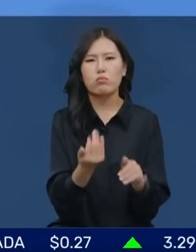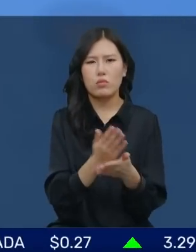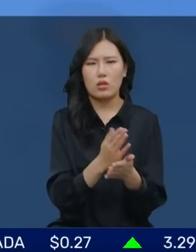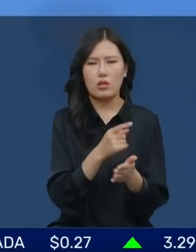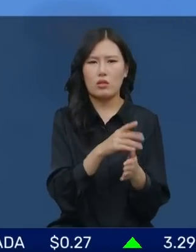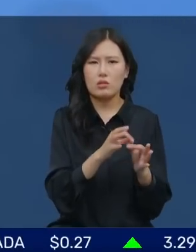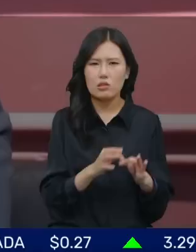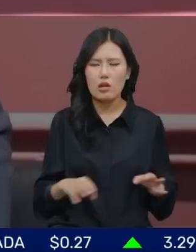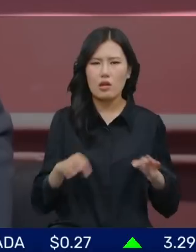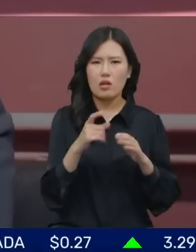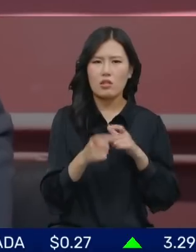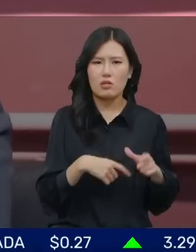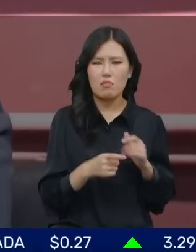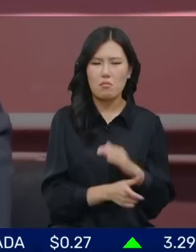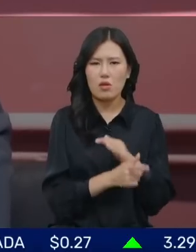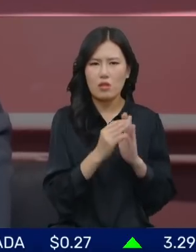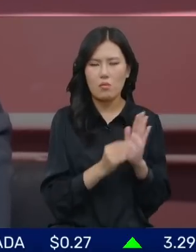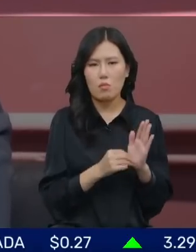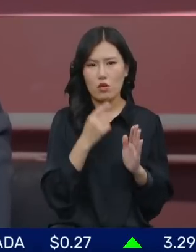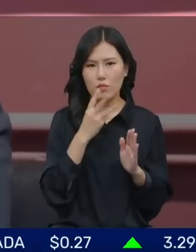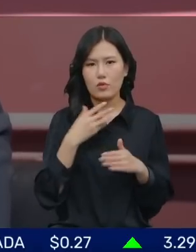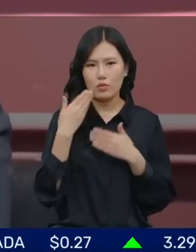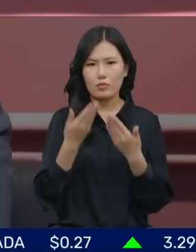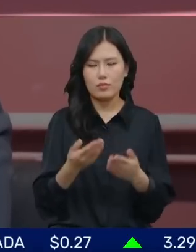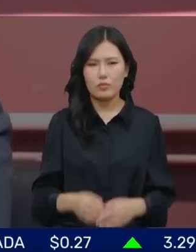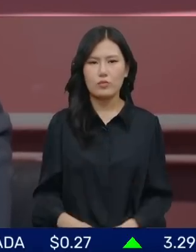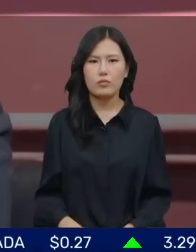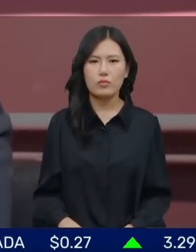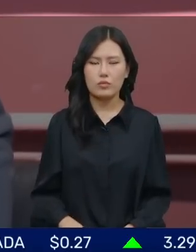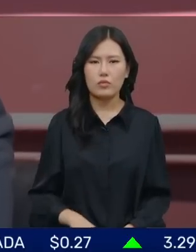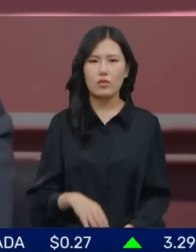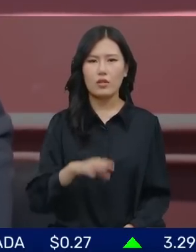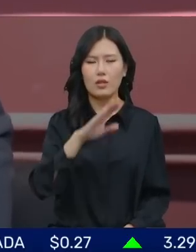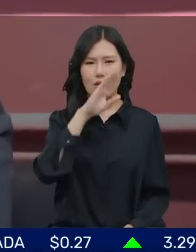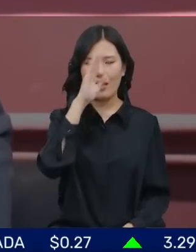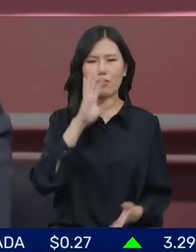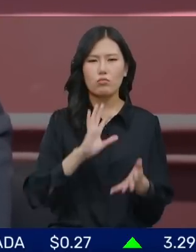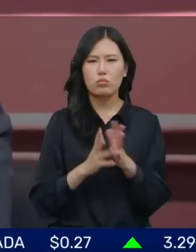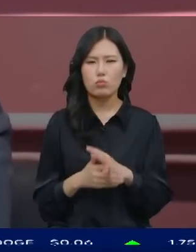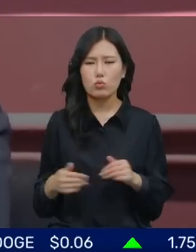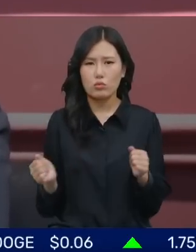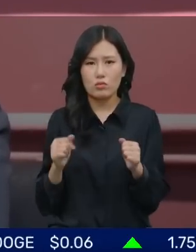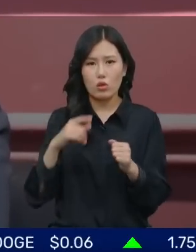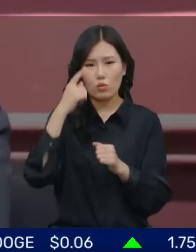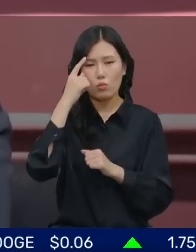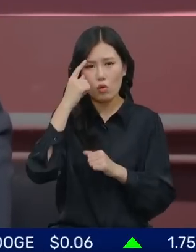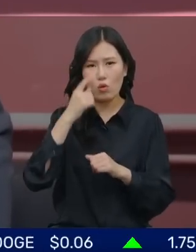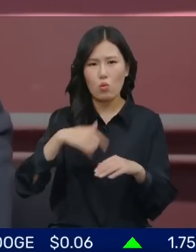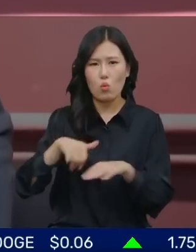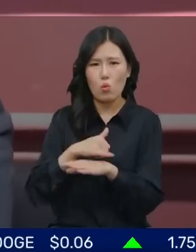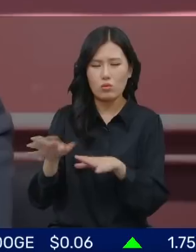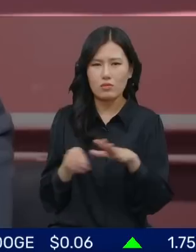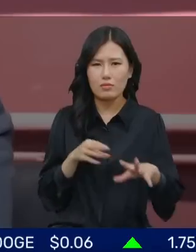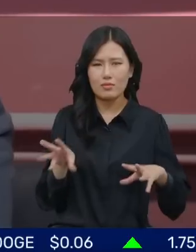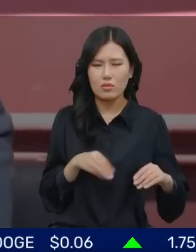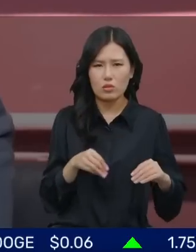одоо хөргий. Тэр энэ үйлрэлийн нөлөө өөрөө бол ял Монгол улсын бүтээмжид бол маш хүчтэй нөлөөлдөг буюу Монгол улсын ихэнх